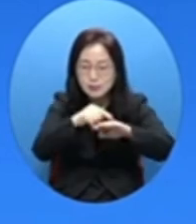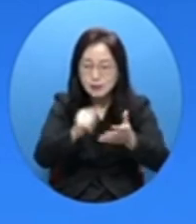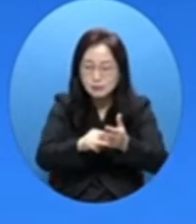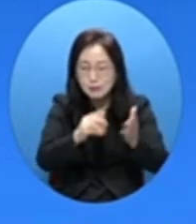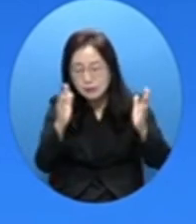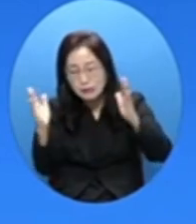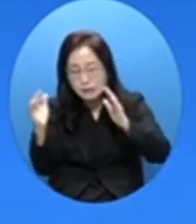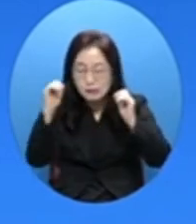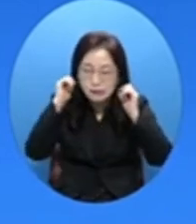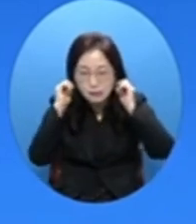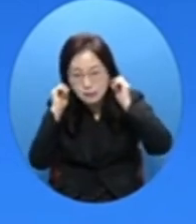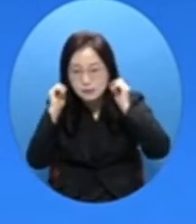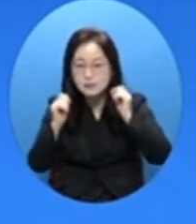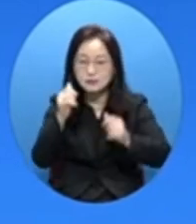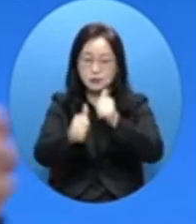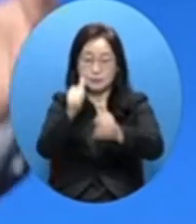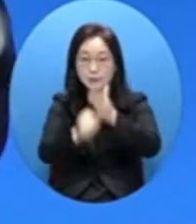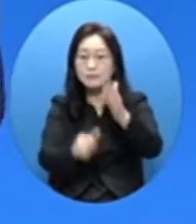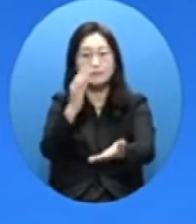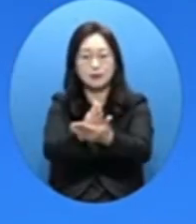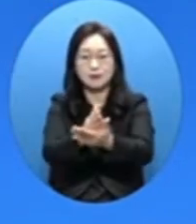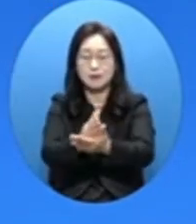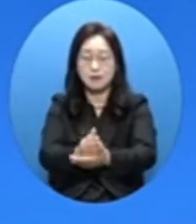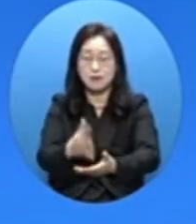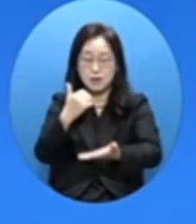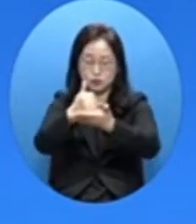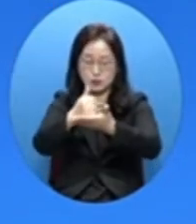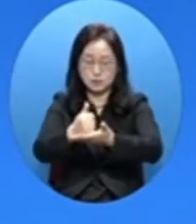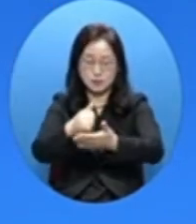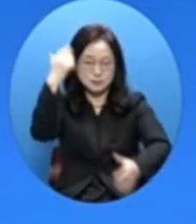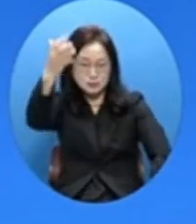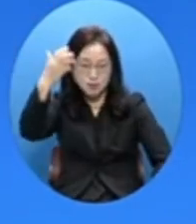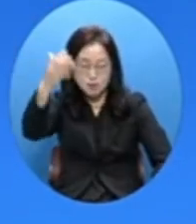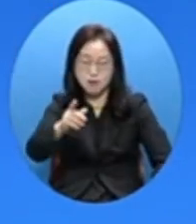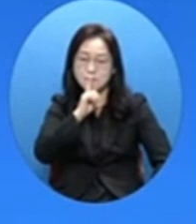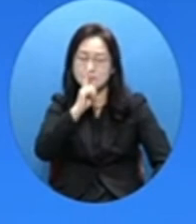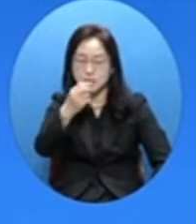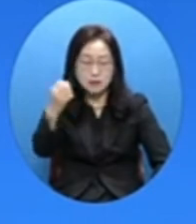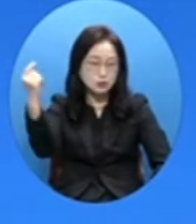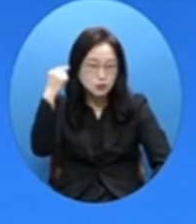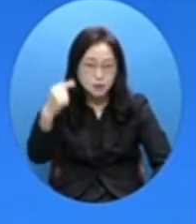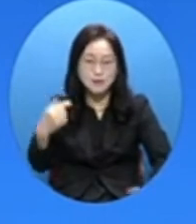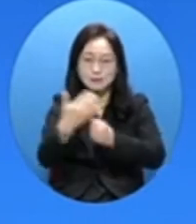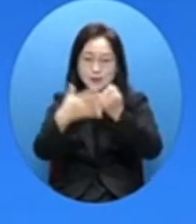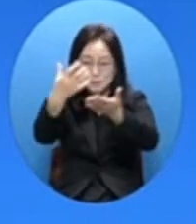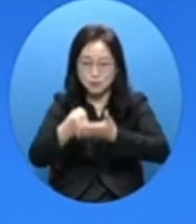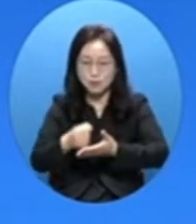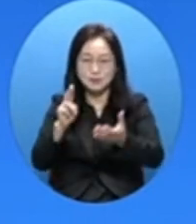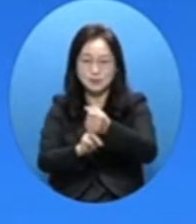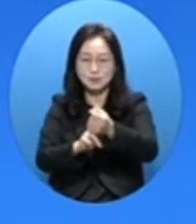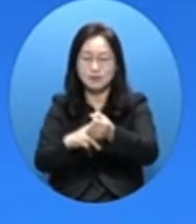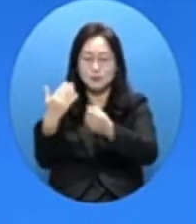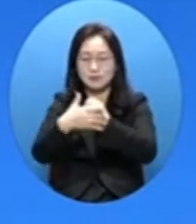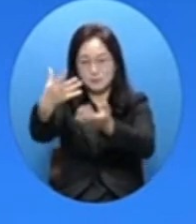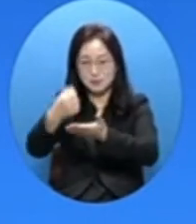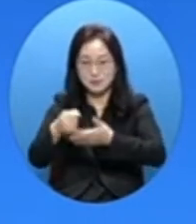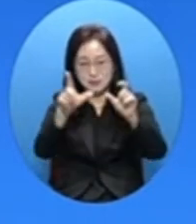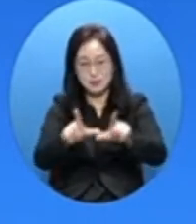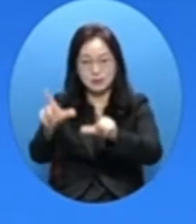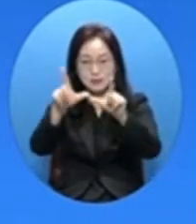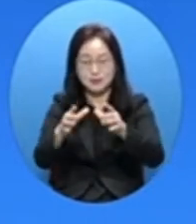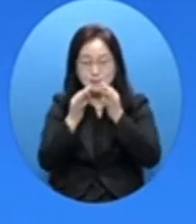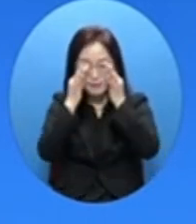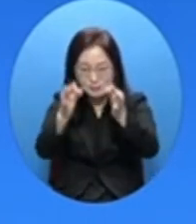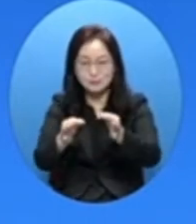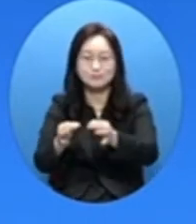시험에 들고 상처받지 말고 주님의 음성을 듣고 은혜 받고 기적을 체험하고 은혜 충만한 삶을 살기를